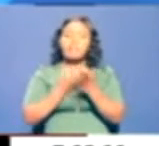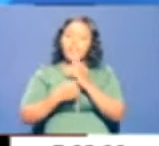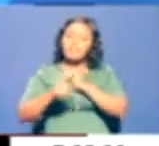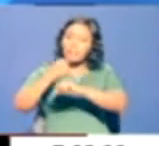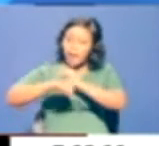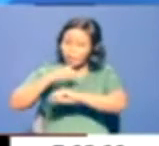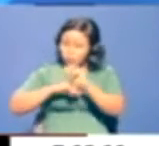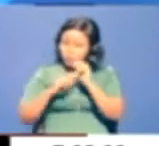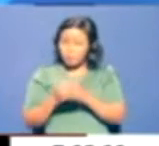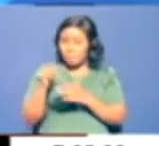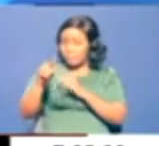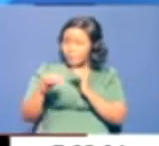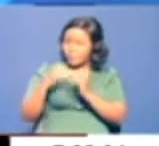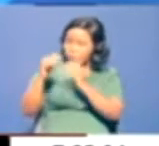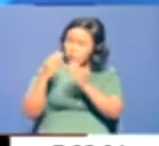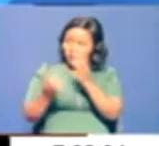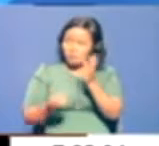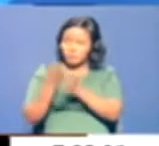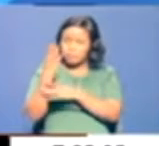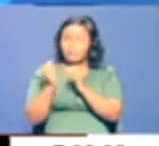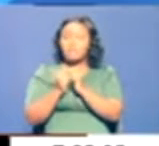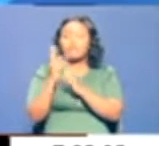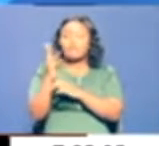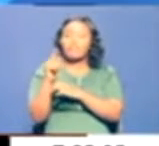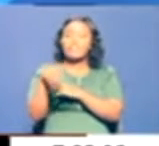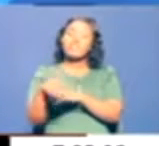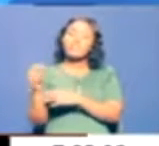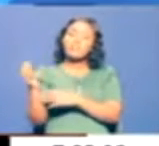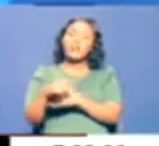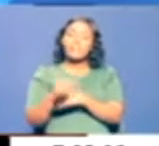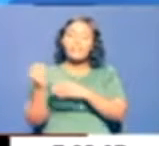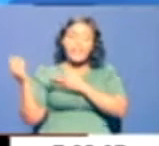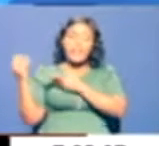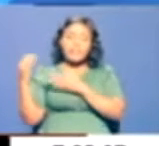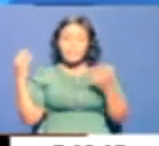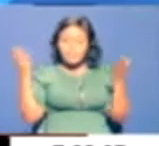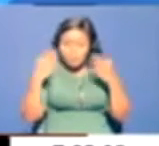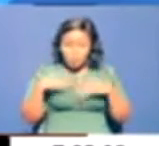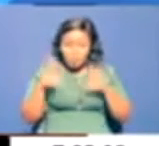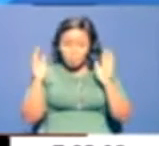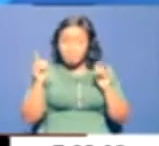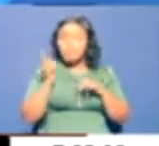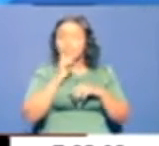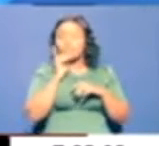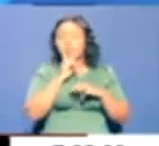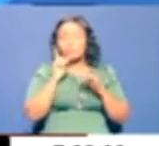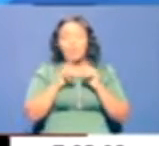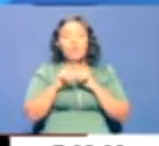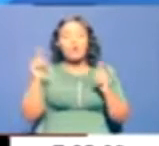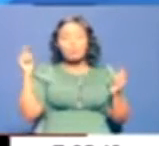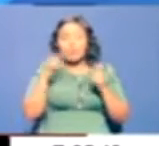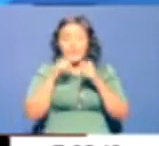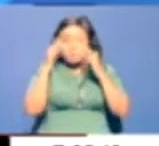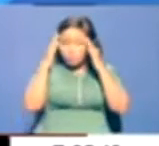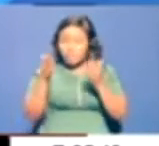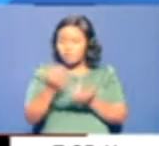hiyo iliyozinduliwa tarehe 14 mwezi huu inatarajiwa kukamilika kesho na inalenga watoto walio na umri wa kati ya miaka 2